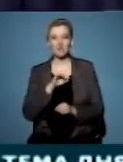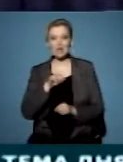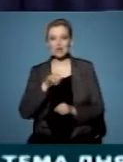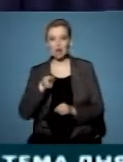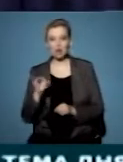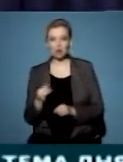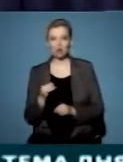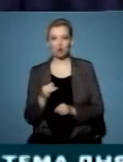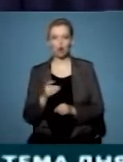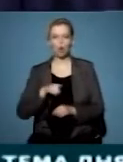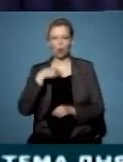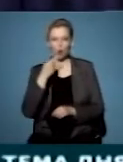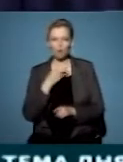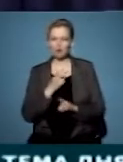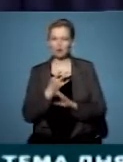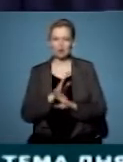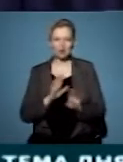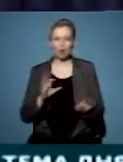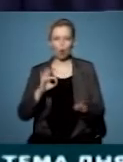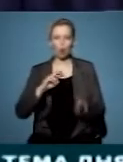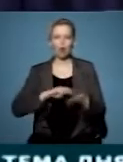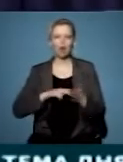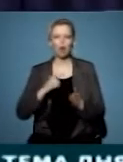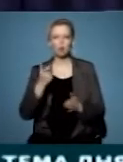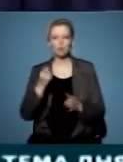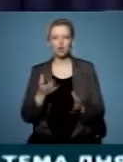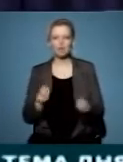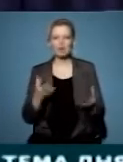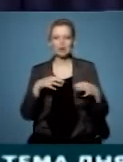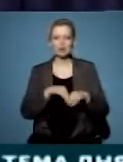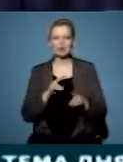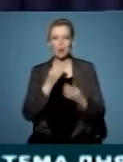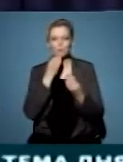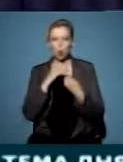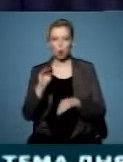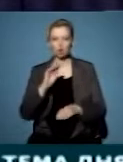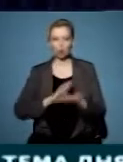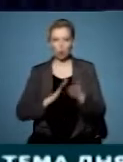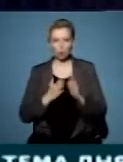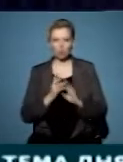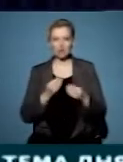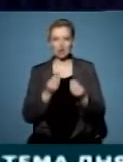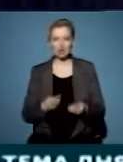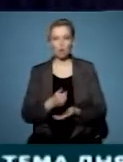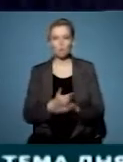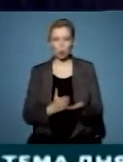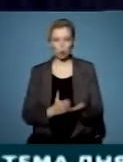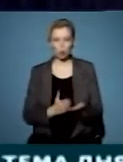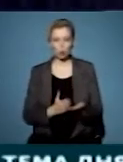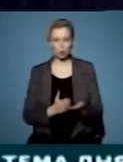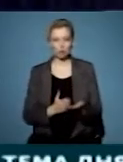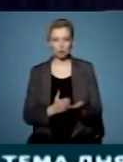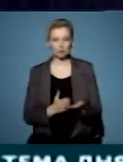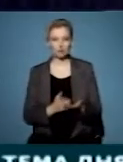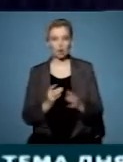що говорилося не про економічні вкладення для покращення умов надання послуг?